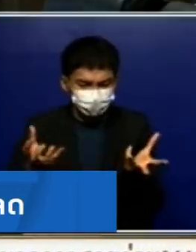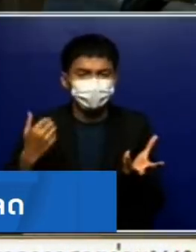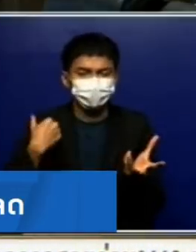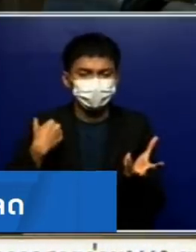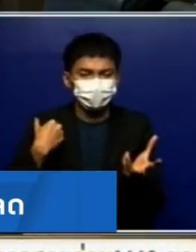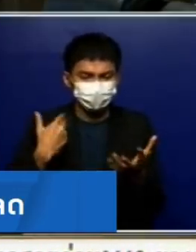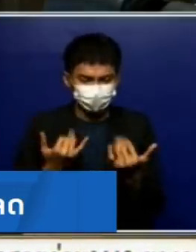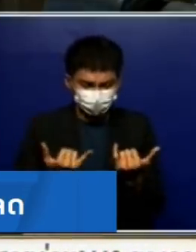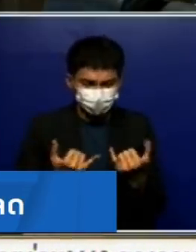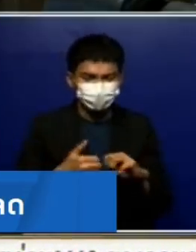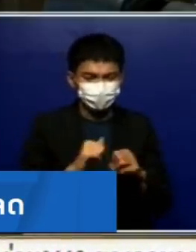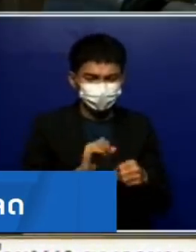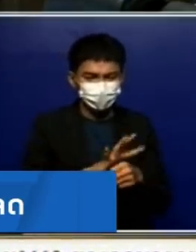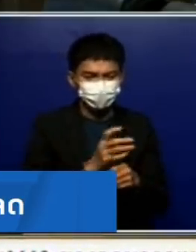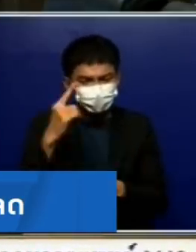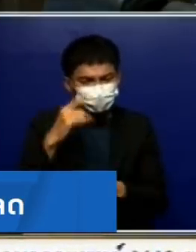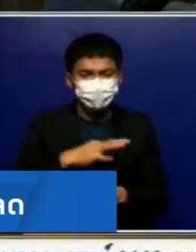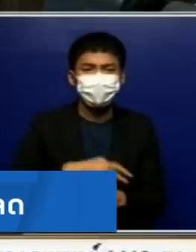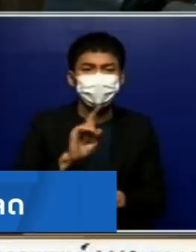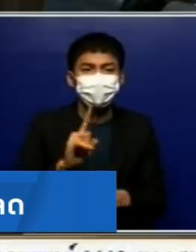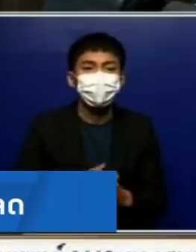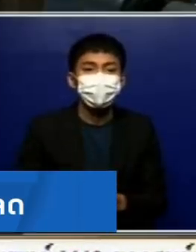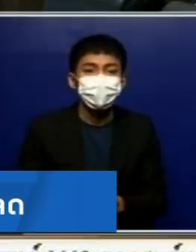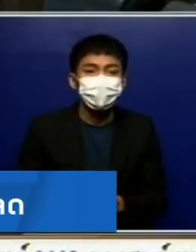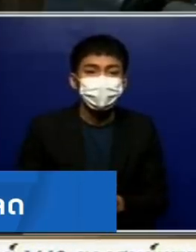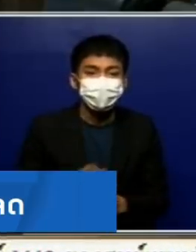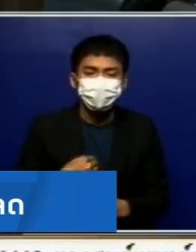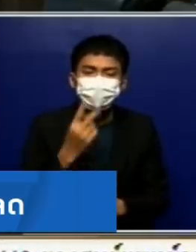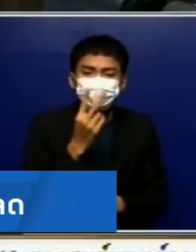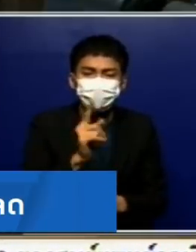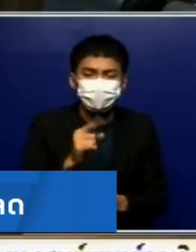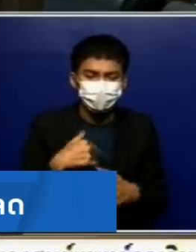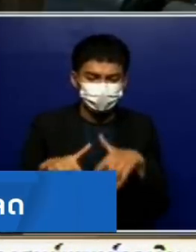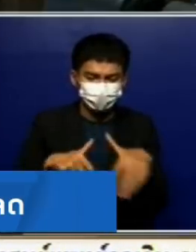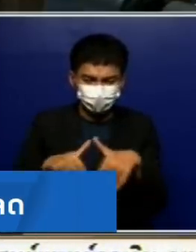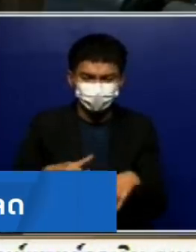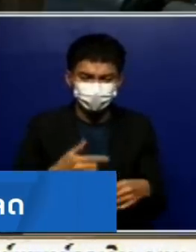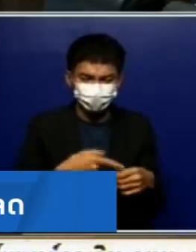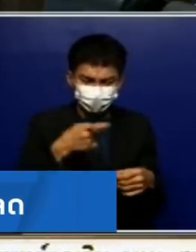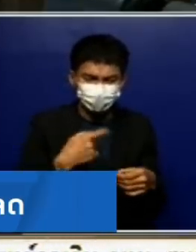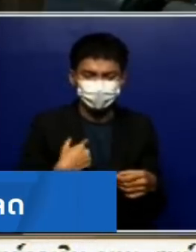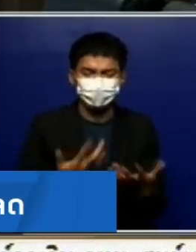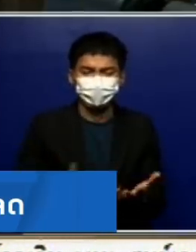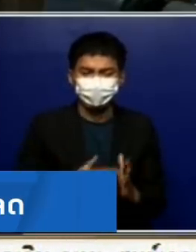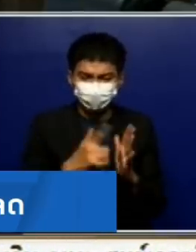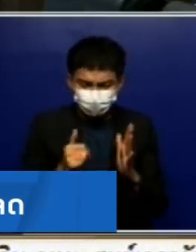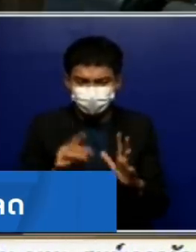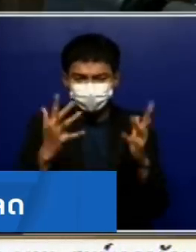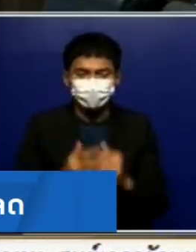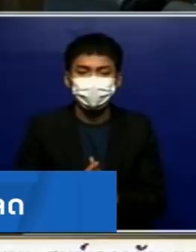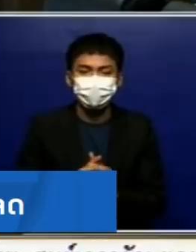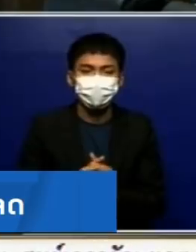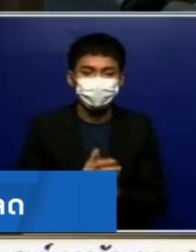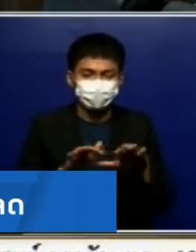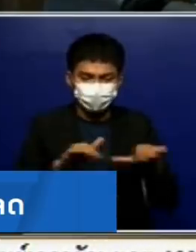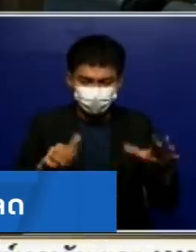านการณ์แบบนี้มีสามัญสำนึกไหมก็เห็นกันอยู่ว่าประชาชนขาดวัคซีนขาดเตียงขาดยาขาดเครื่อง